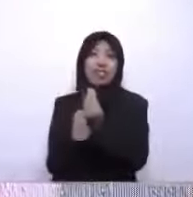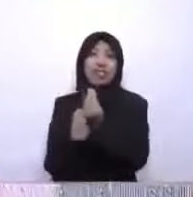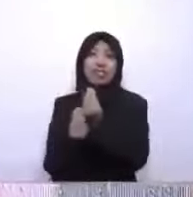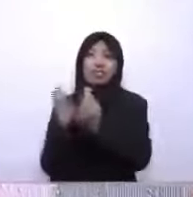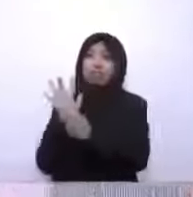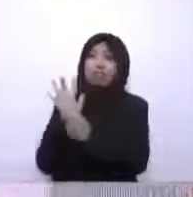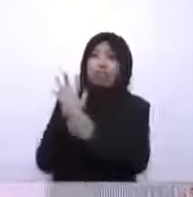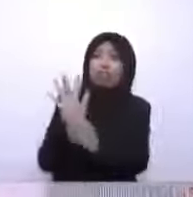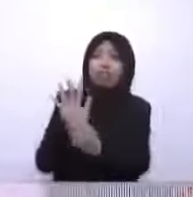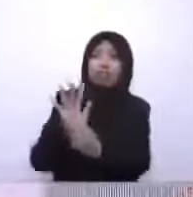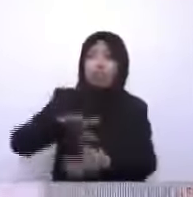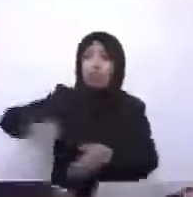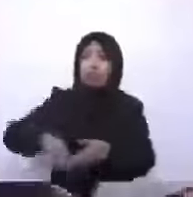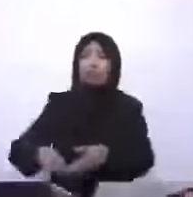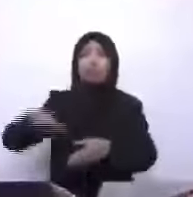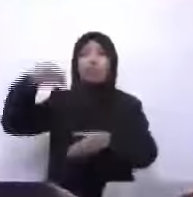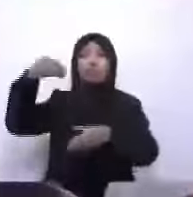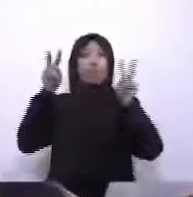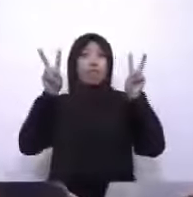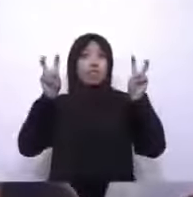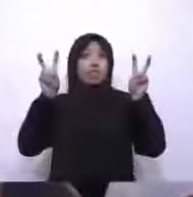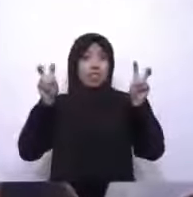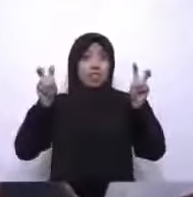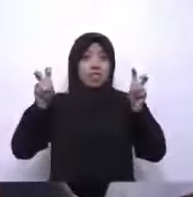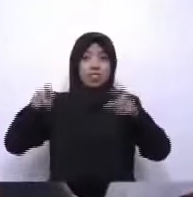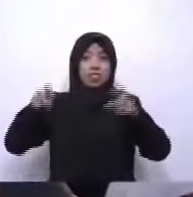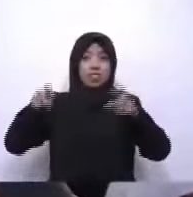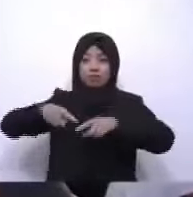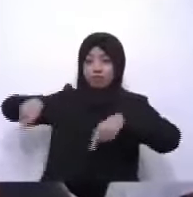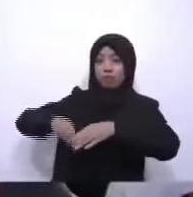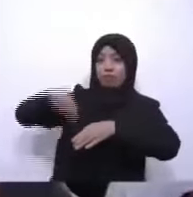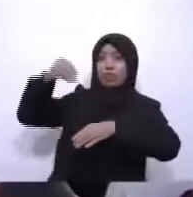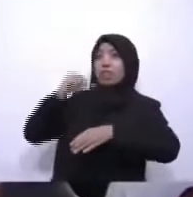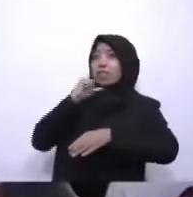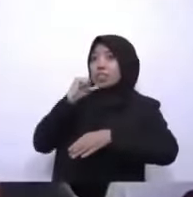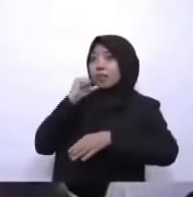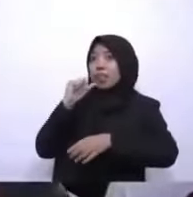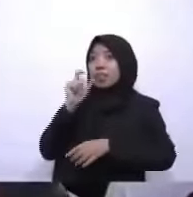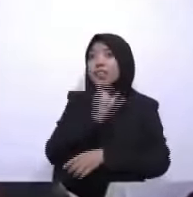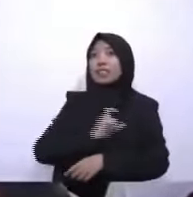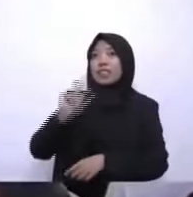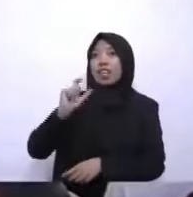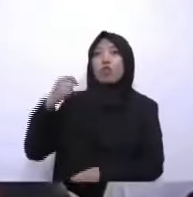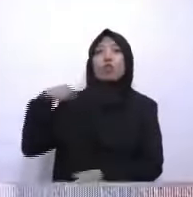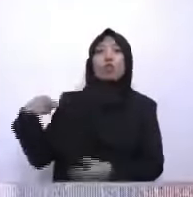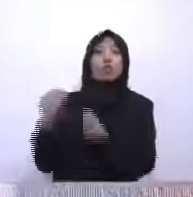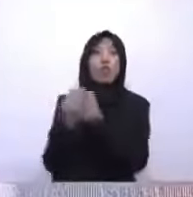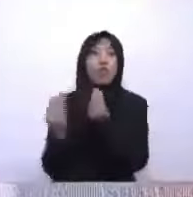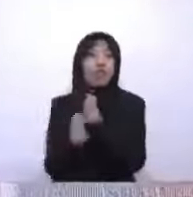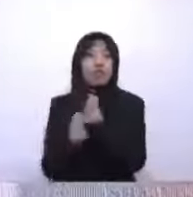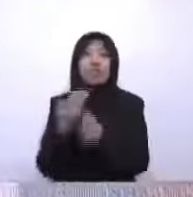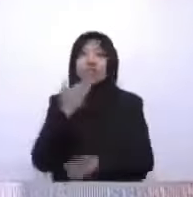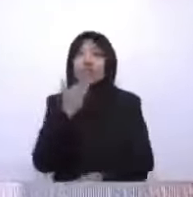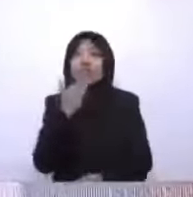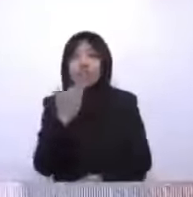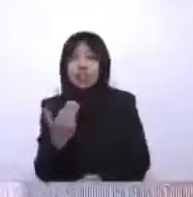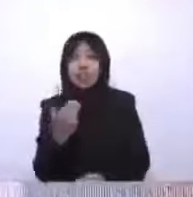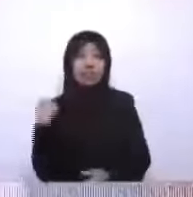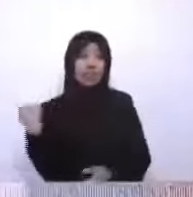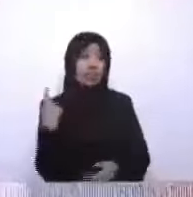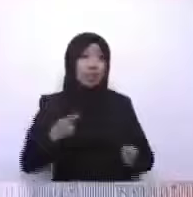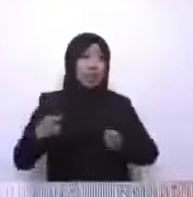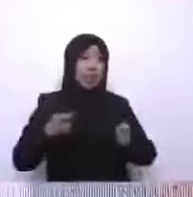untuk mengambil kode subtema di wadah kaca ini adalah calon wakil gubernur. Pertanyaan akan dibacakan oleh kami